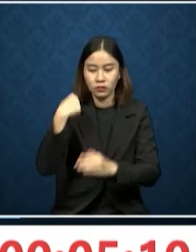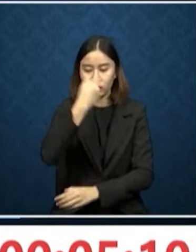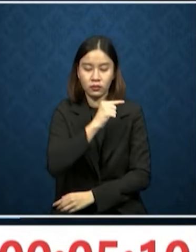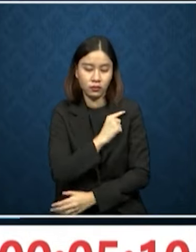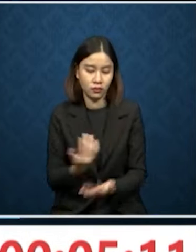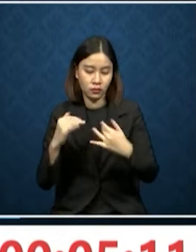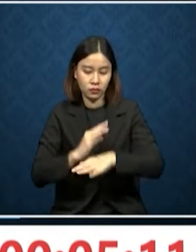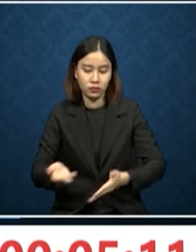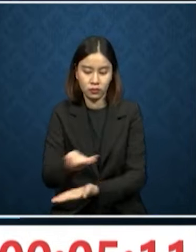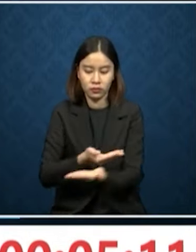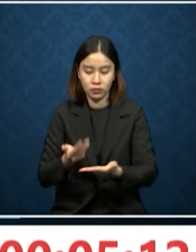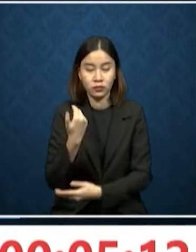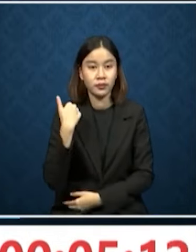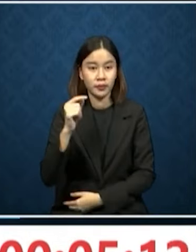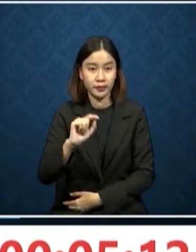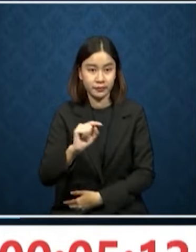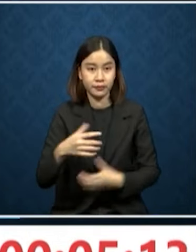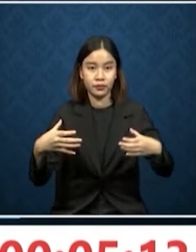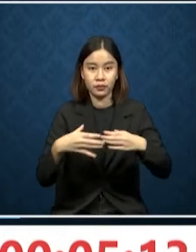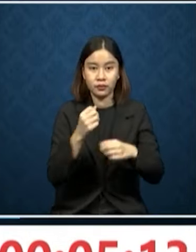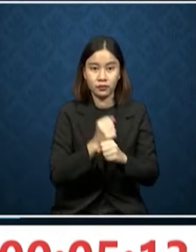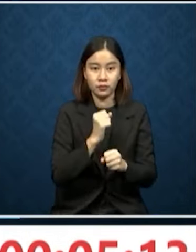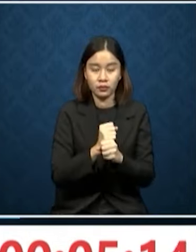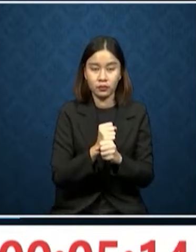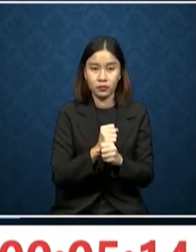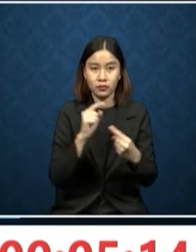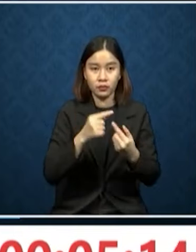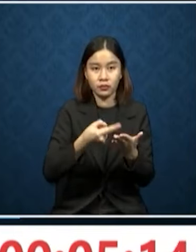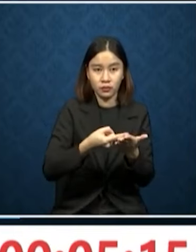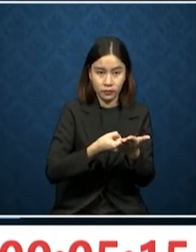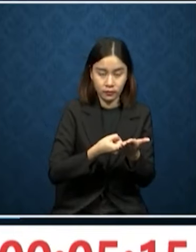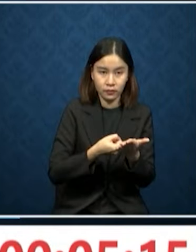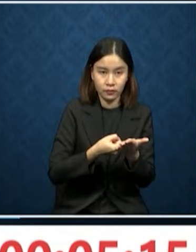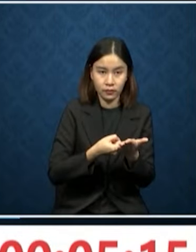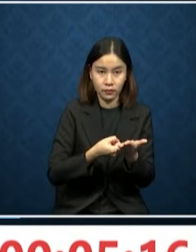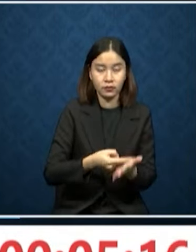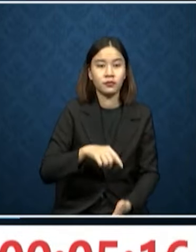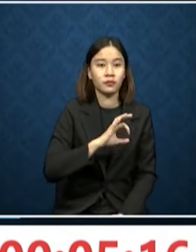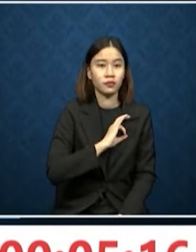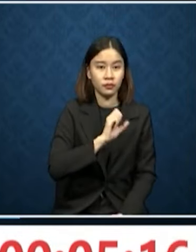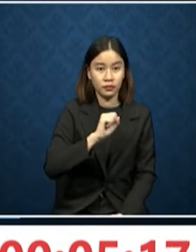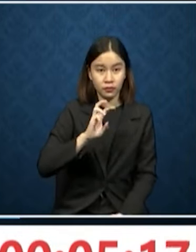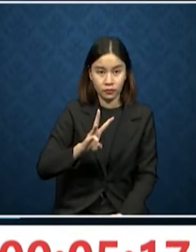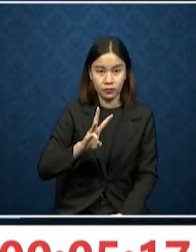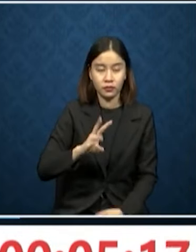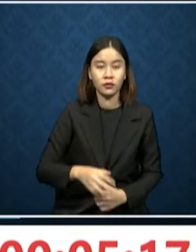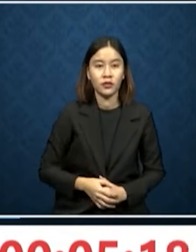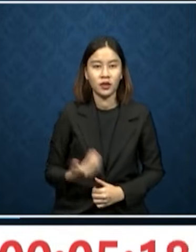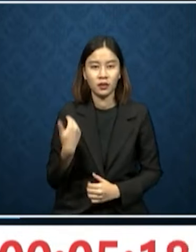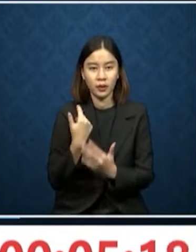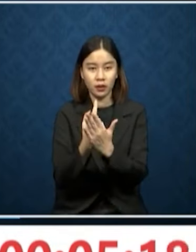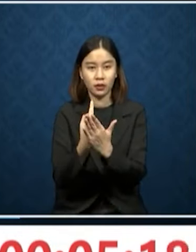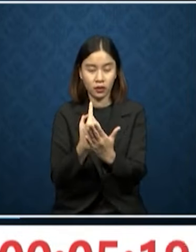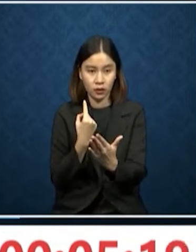มกันประกอบไปด้วยคณะทำงานของที่ปรึกษาสมาชิกวุฒิสภามีตัว